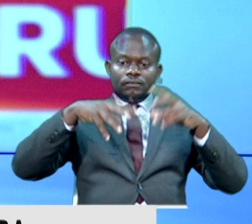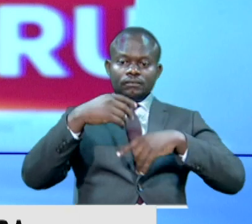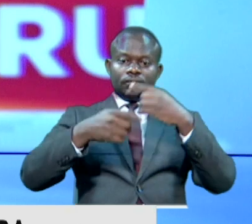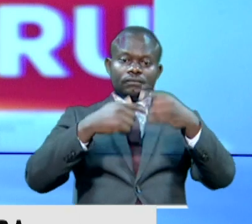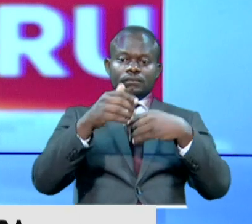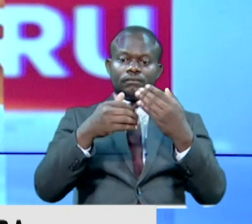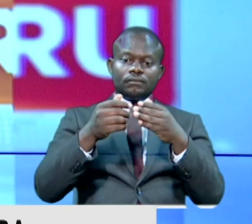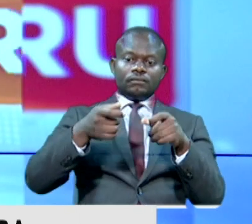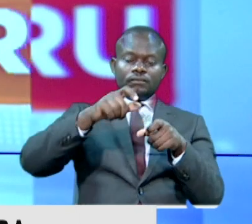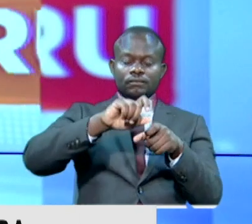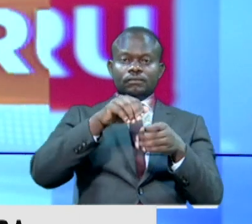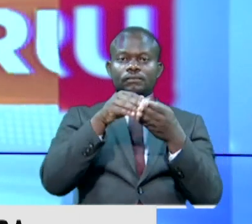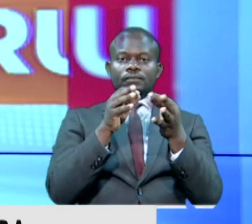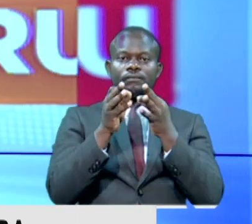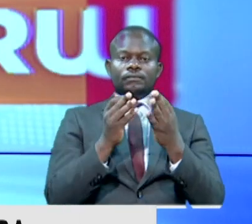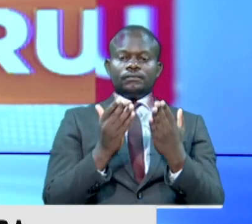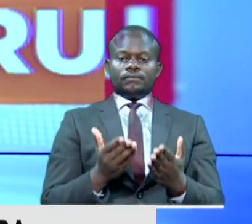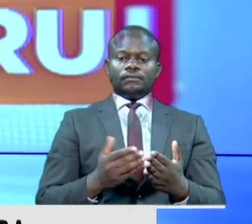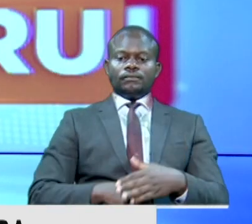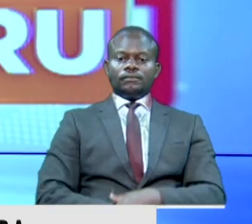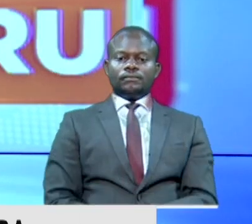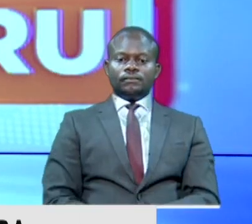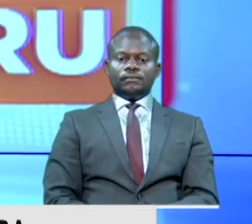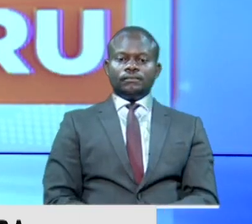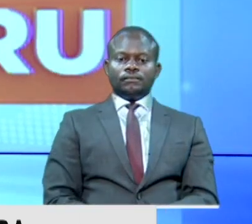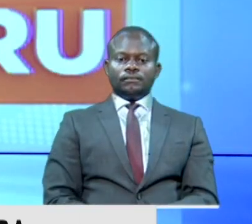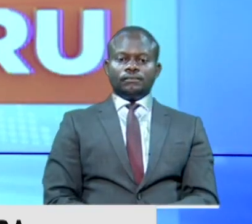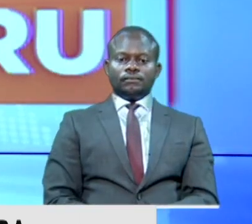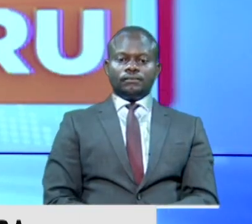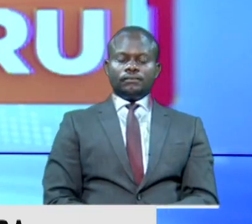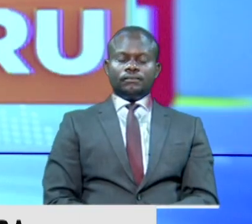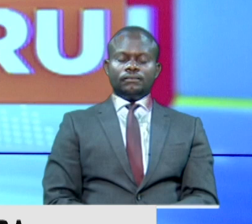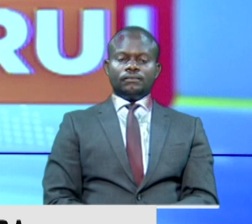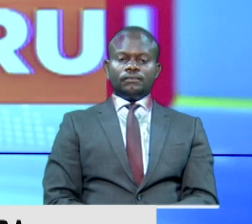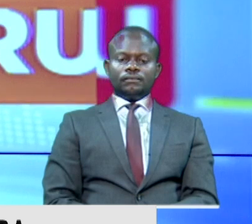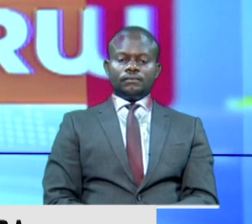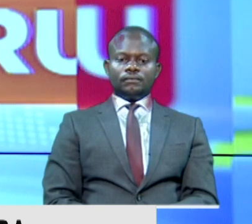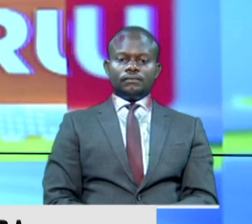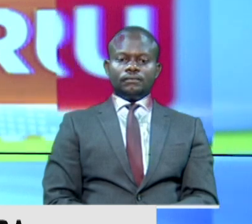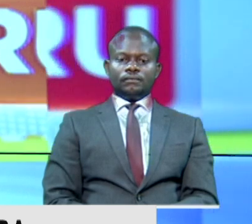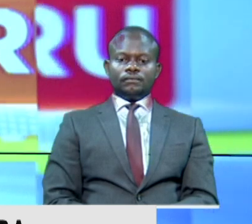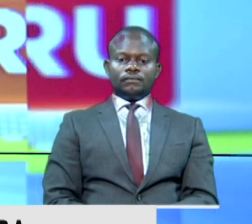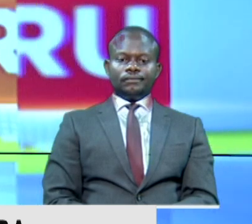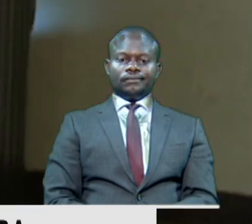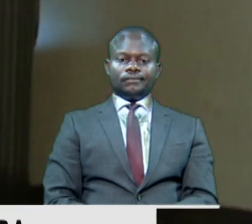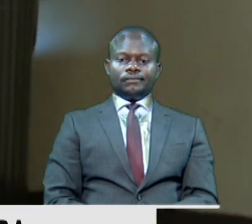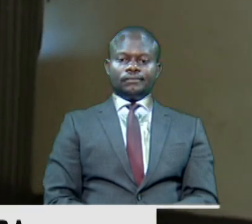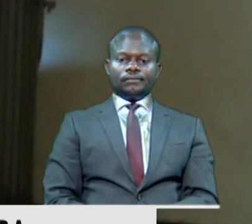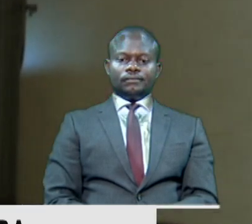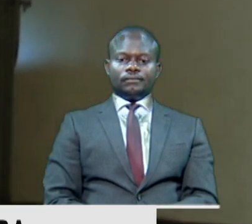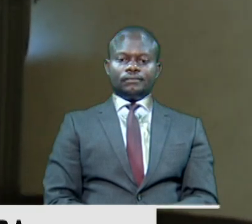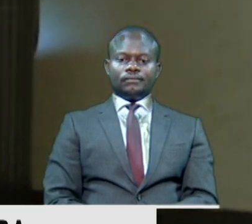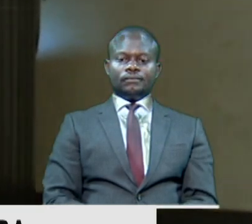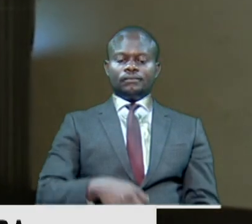kugenda wiyongera inkuru yambaye twateguriwe n'uwitonze Providence Shadia yifatanyije na Safari Desire nyina w'umuntu